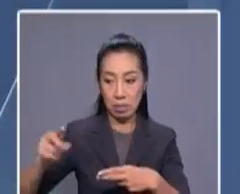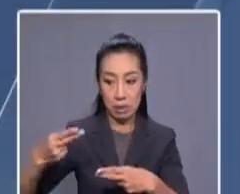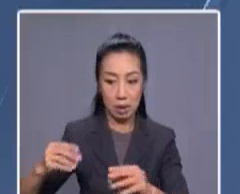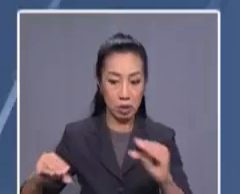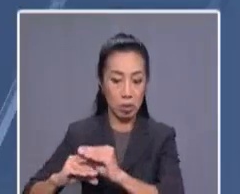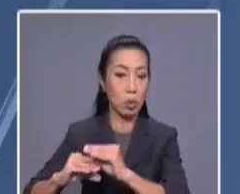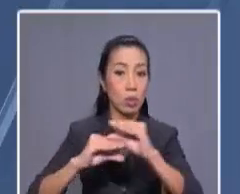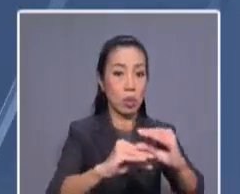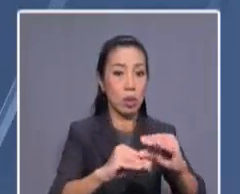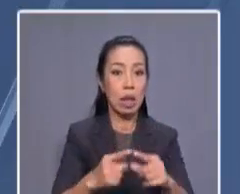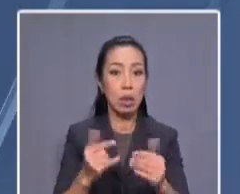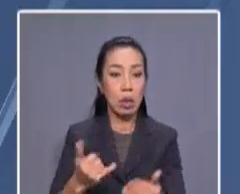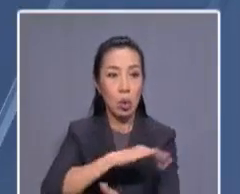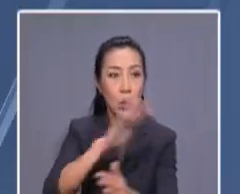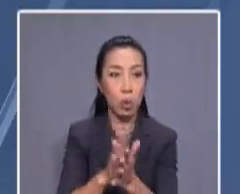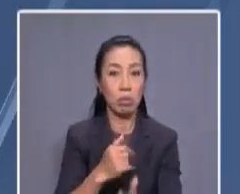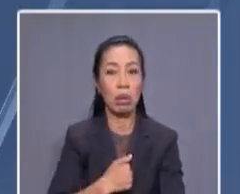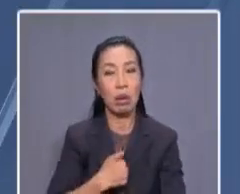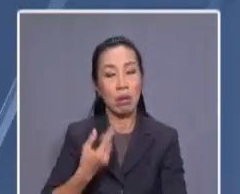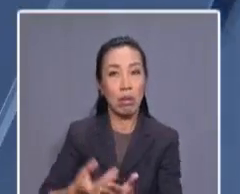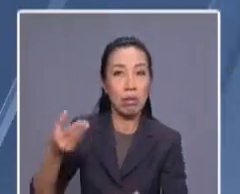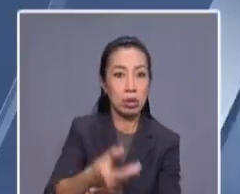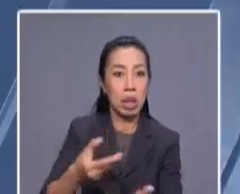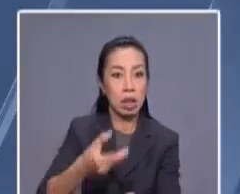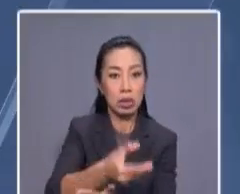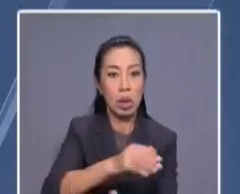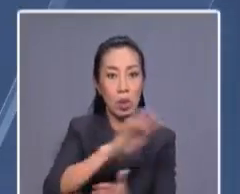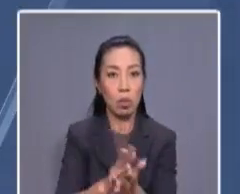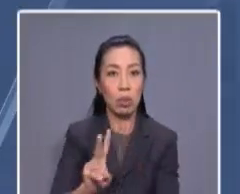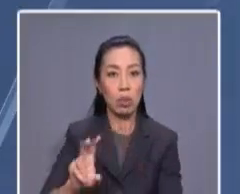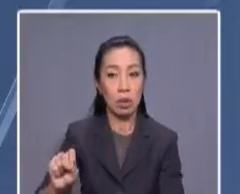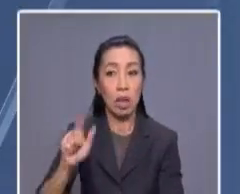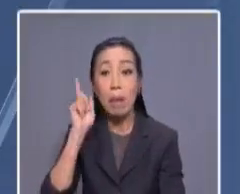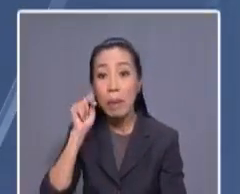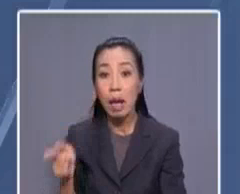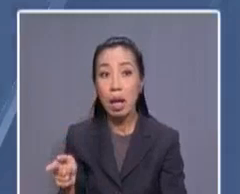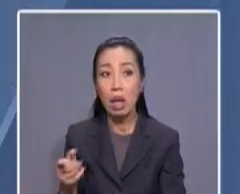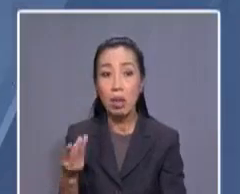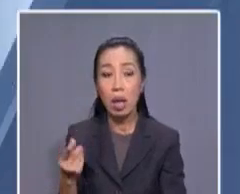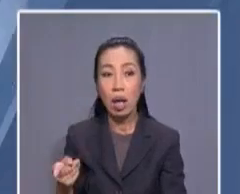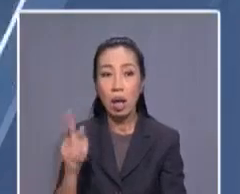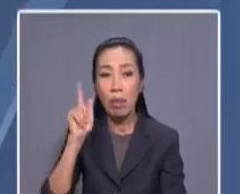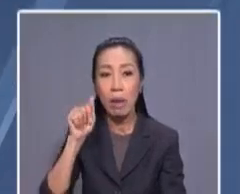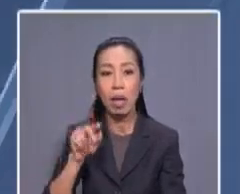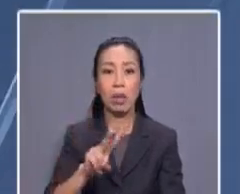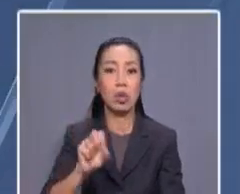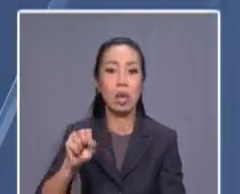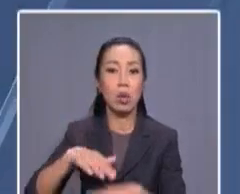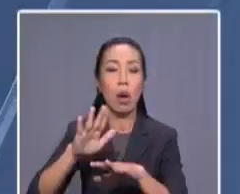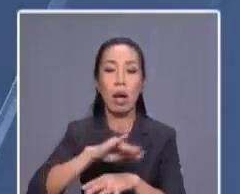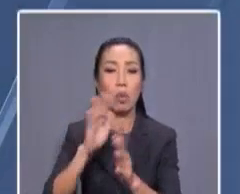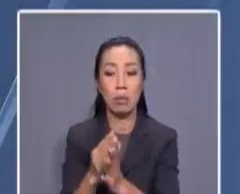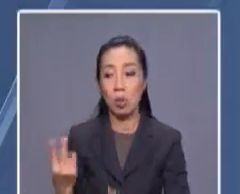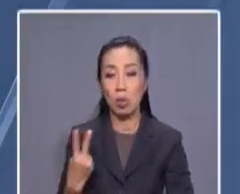จนตอนนี้ยอดเสียหายของหนูอยู่ที่ประมาณ 200,000 ค่ะของแม่ก็เท่ากันของแม่อีกตัว 200,000 กว่าประมา